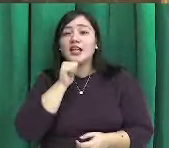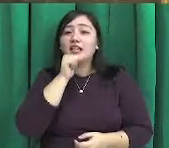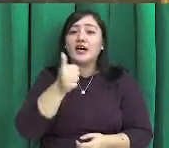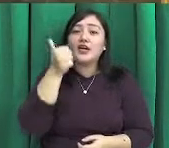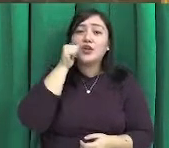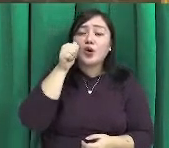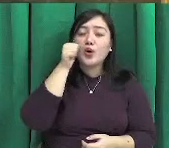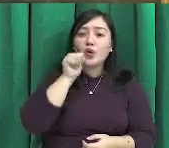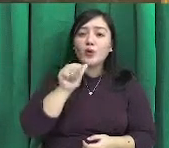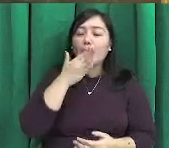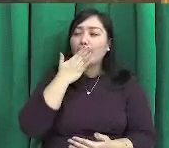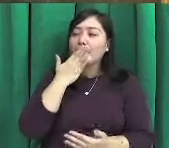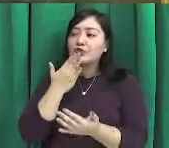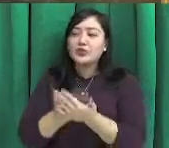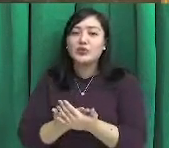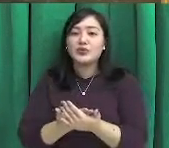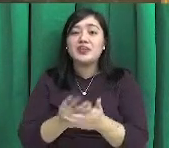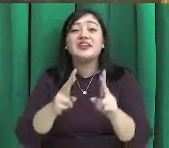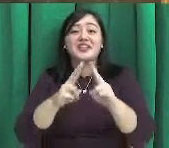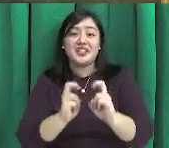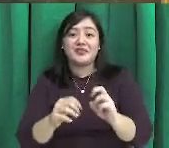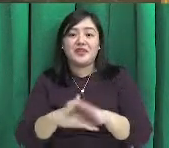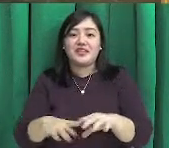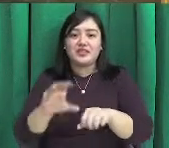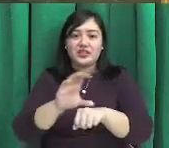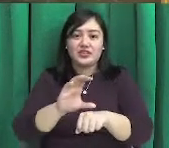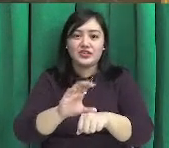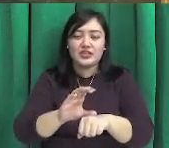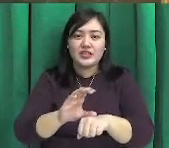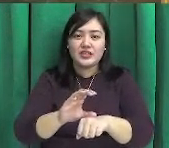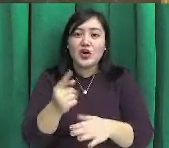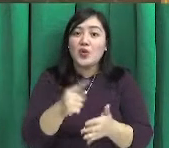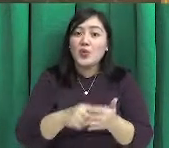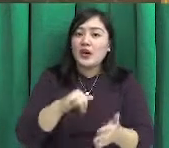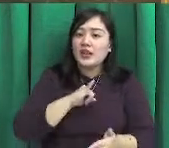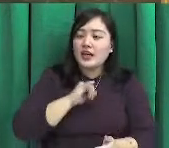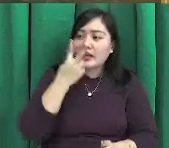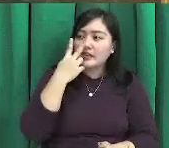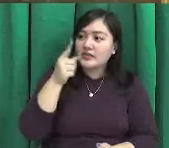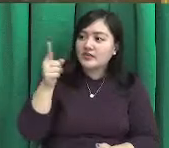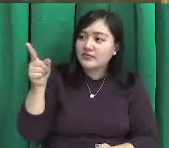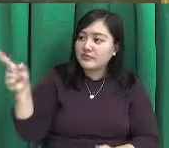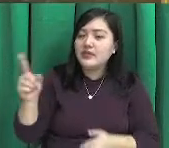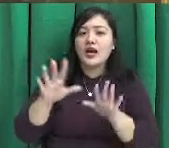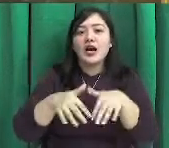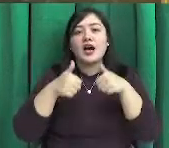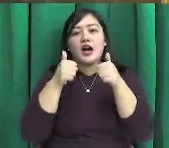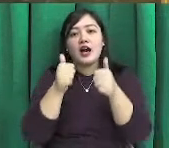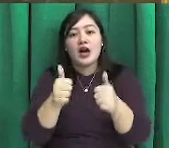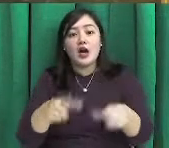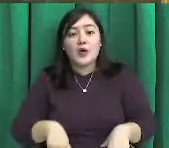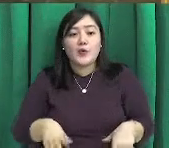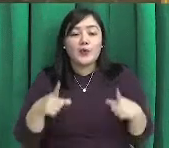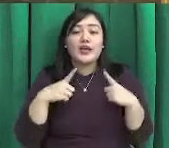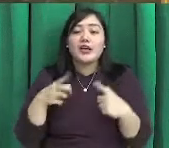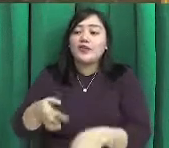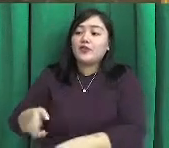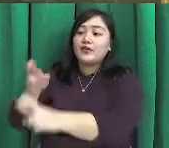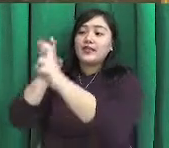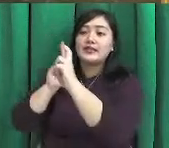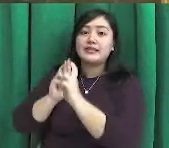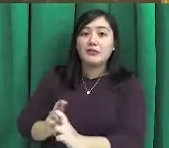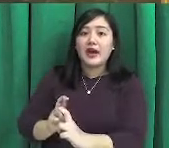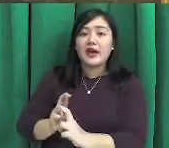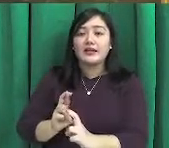siya mag-treat ng nanay niya. Sabi ko, kung paano siya mag-treat ng nanay niya at paano siya tinitreat ng